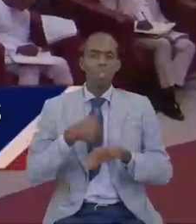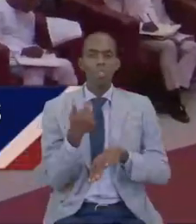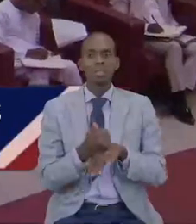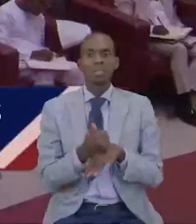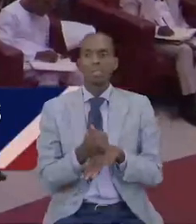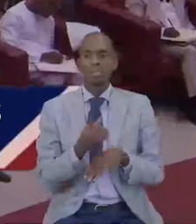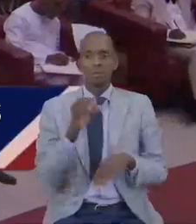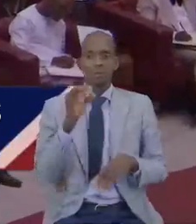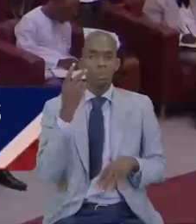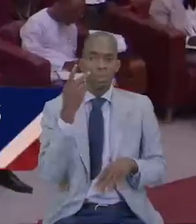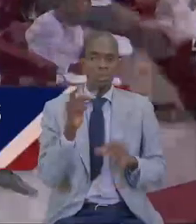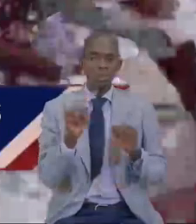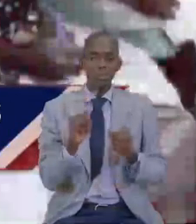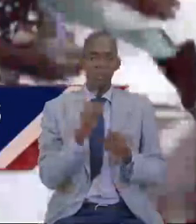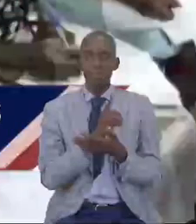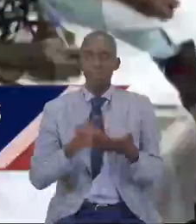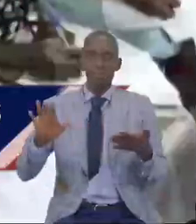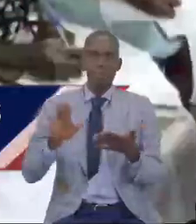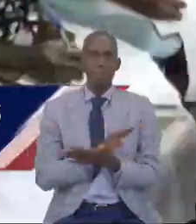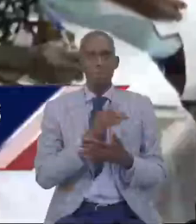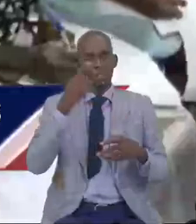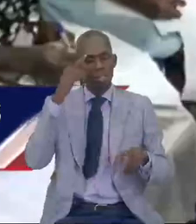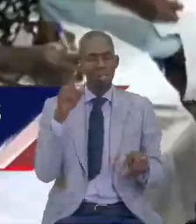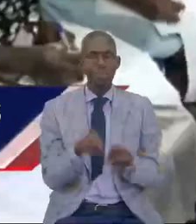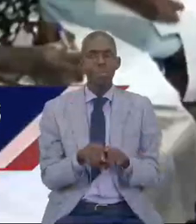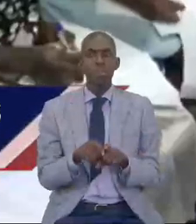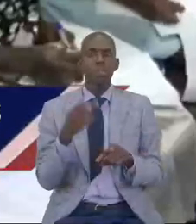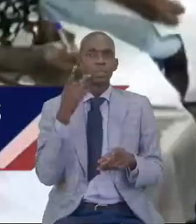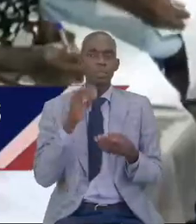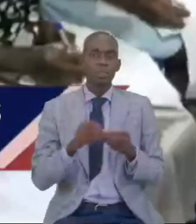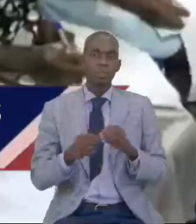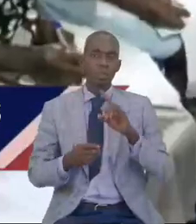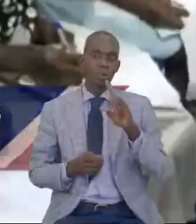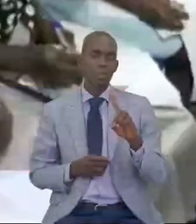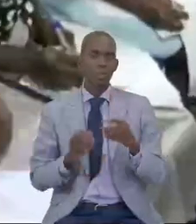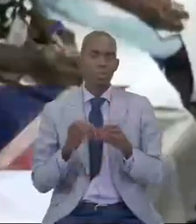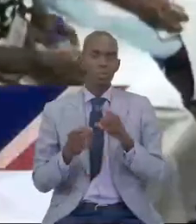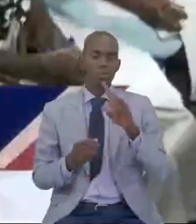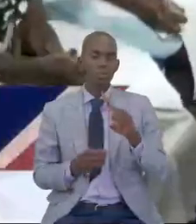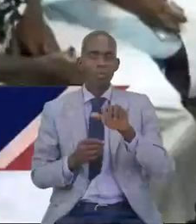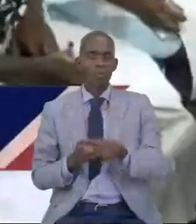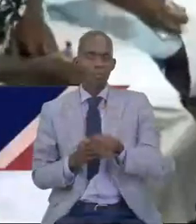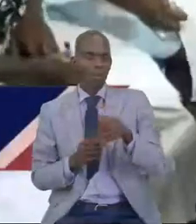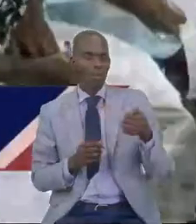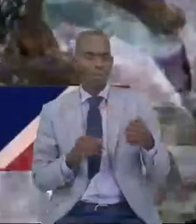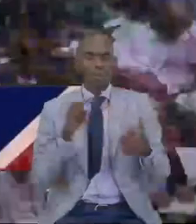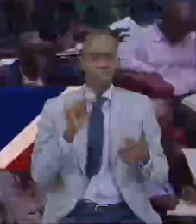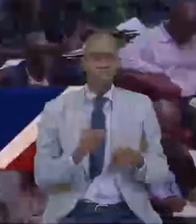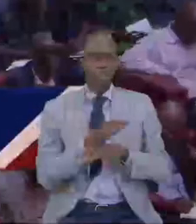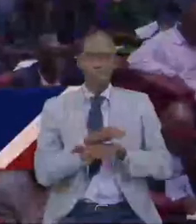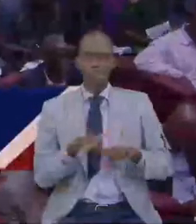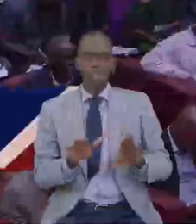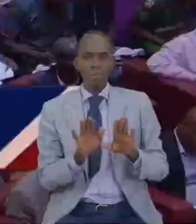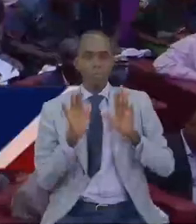qui confirme un consentement surnaturel évident. Premier élément, la peur inutile des